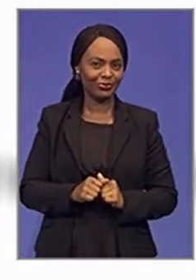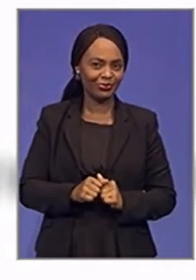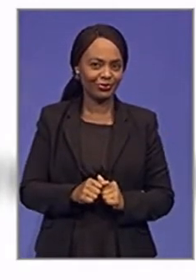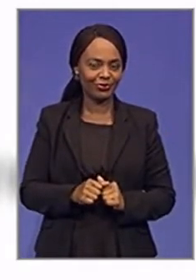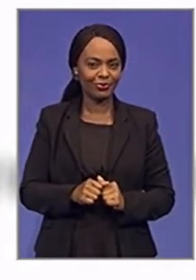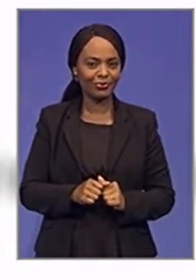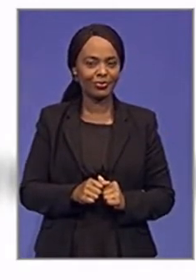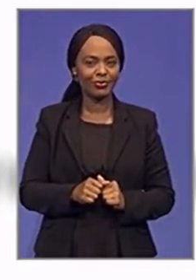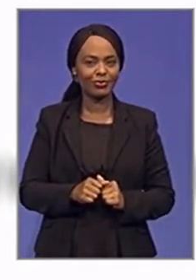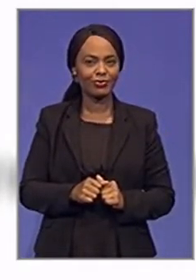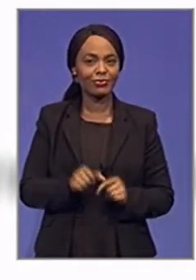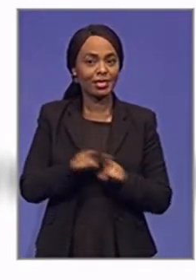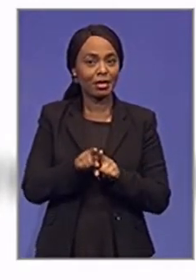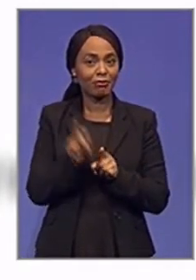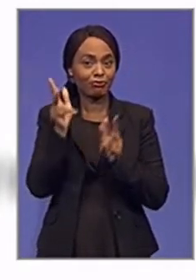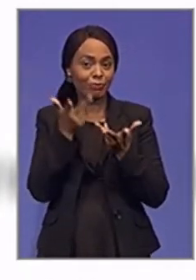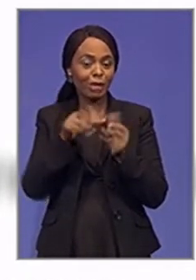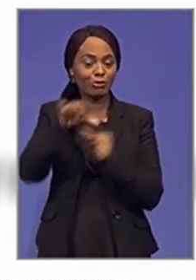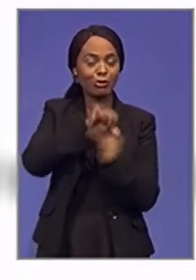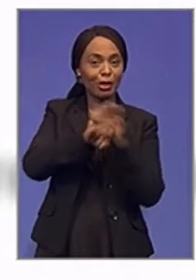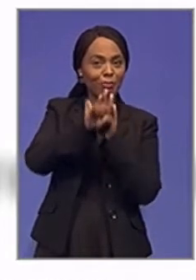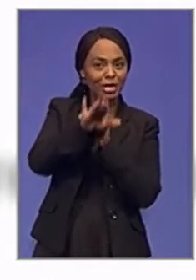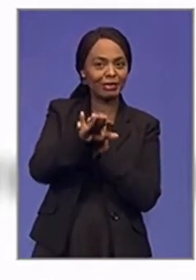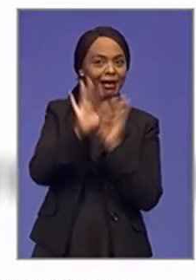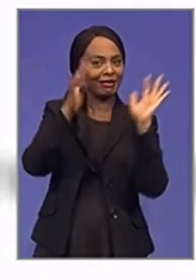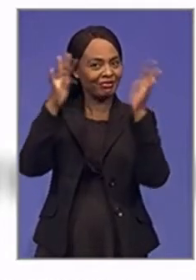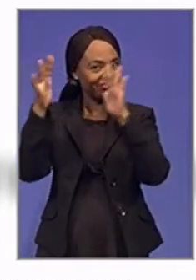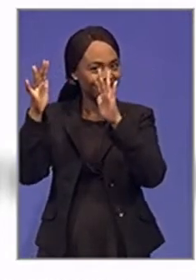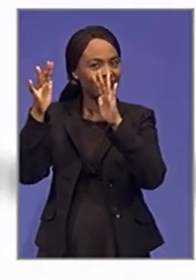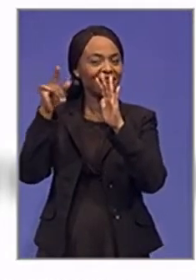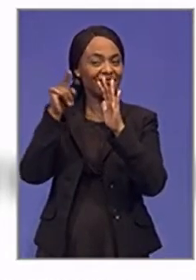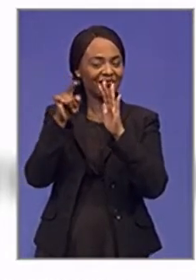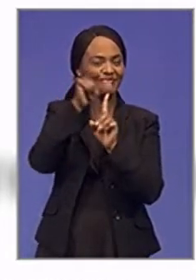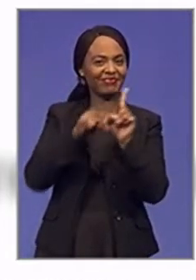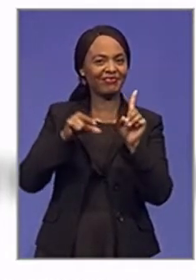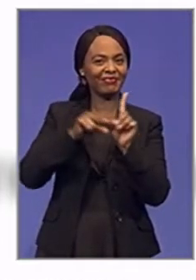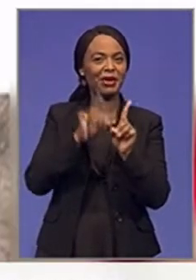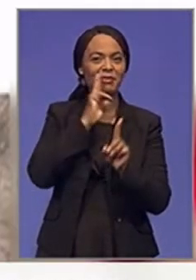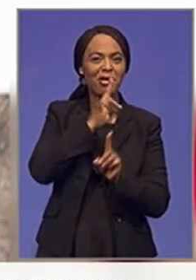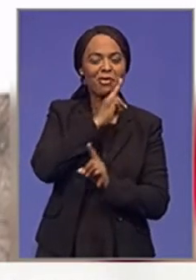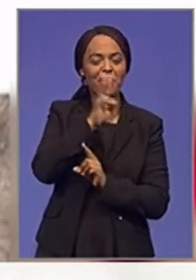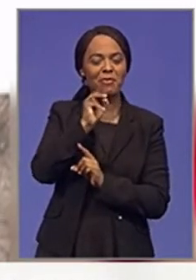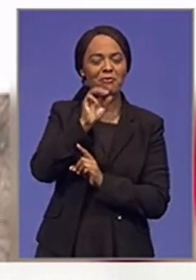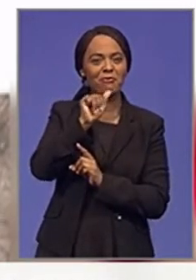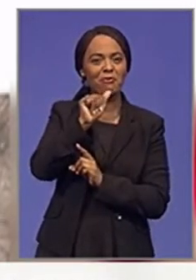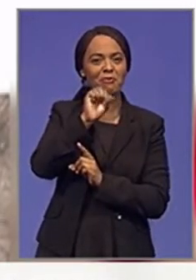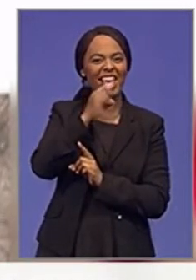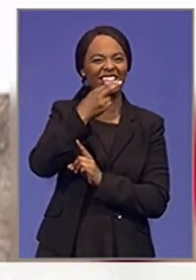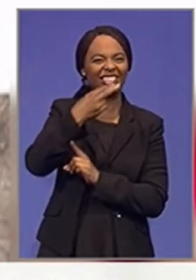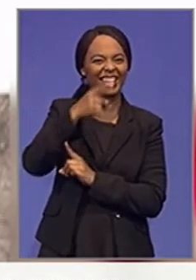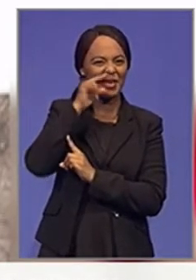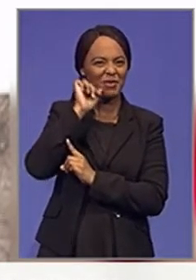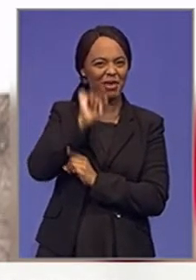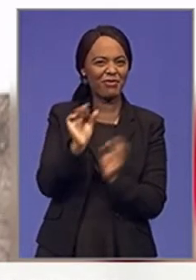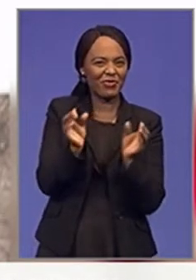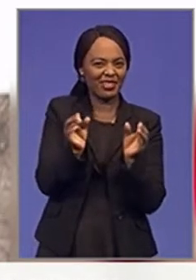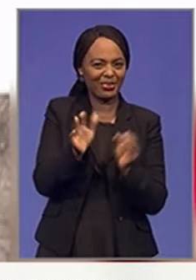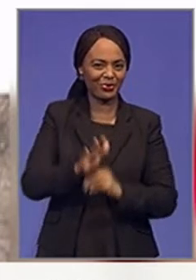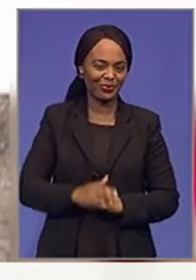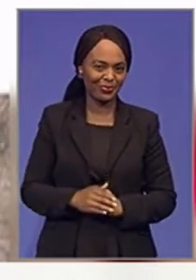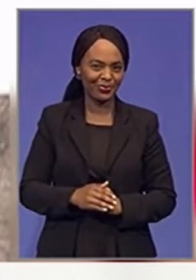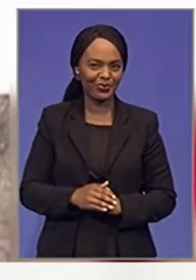bona ba phalletše go marangrang a dikgokagano go lebogiša malome Mesh bjale ka ga tsebega moko wa molaetša wa bona